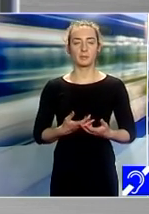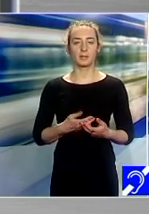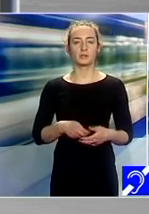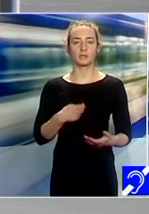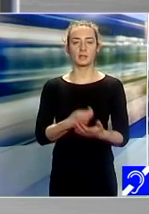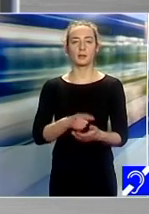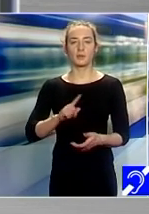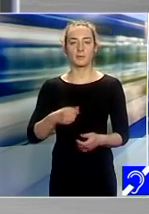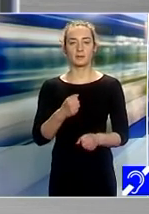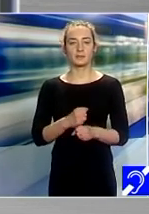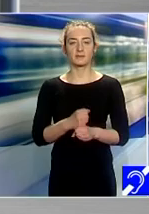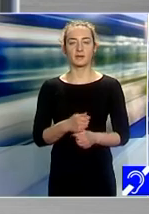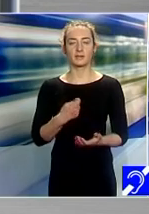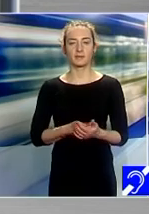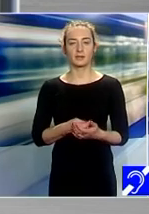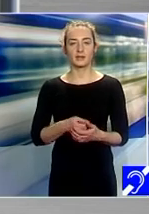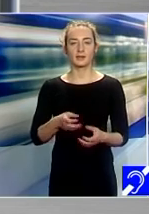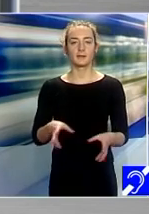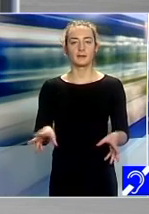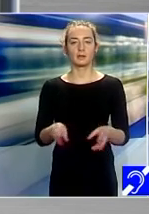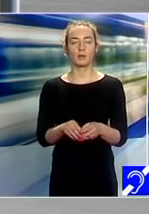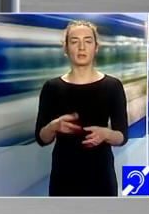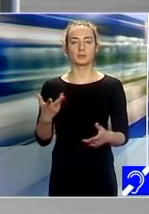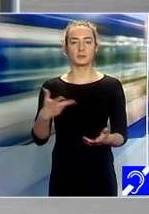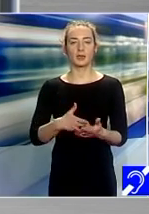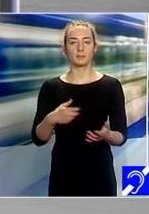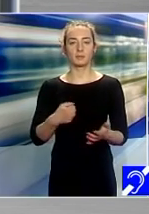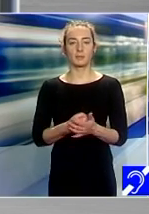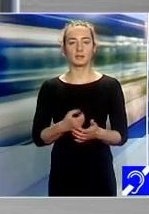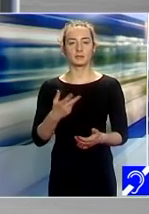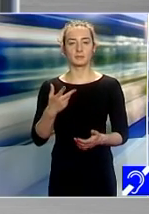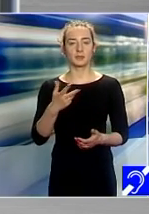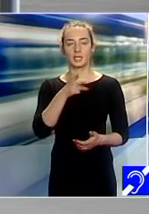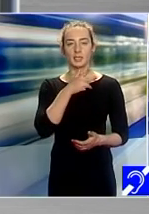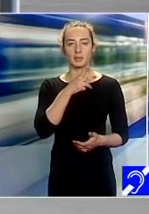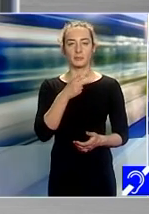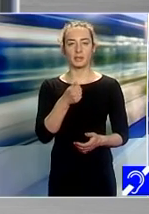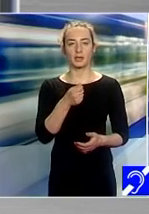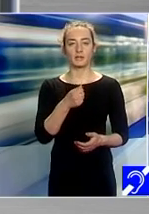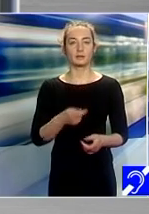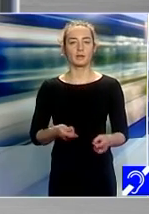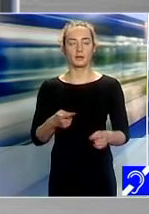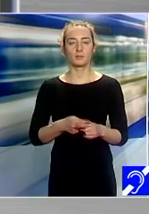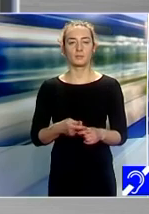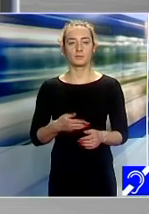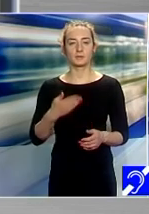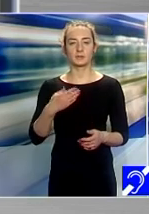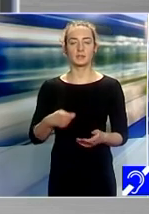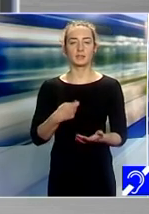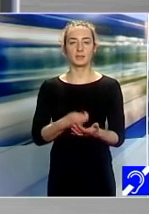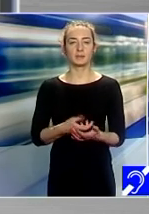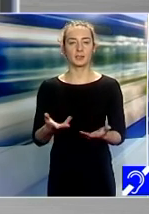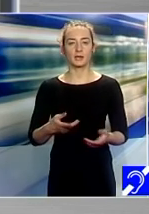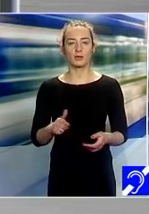realizeze venituri în quantum de maxim 3.000 de lei pe an. Pe lângă indemnizația care o primește,